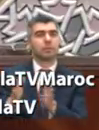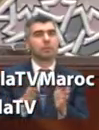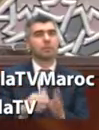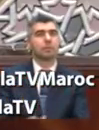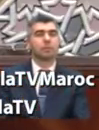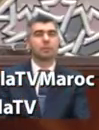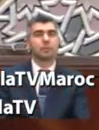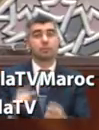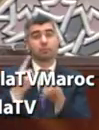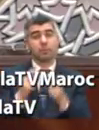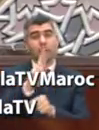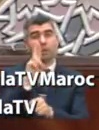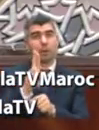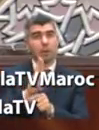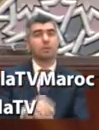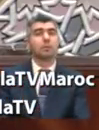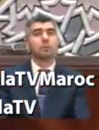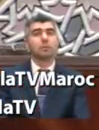هناك تعقيب إضافي آخر؟